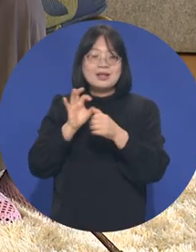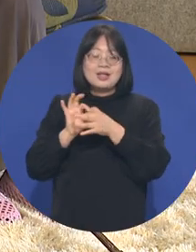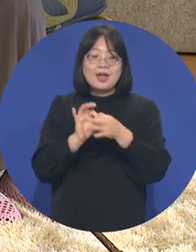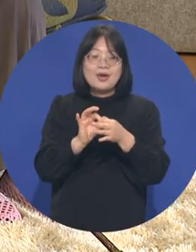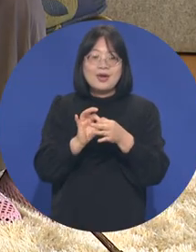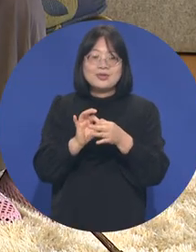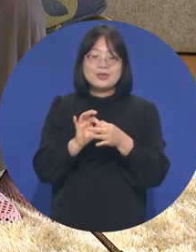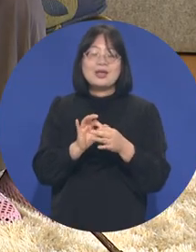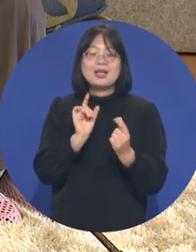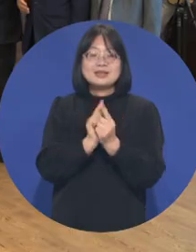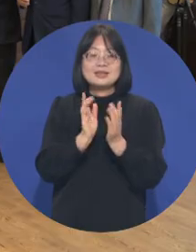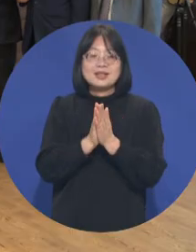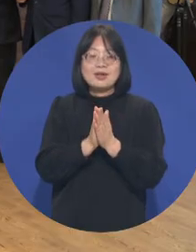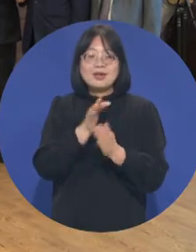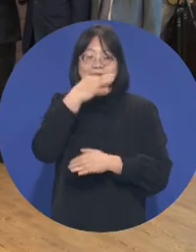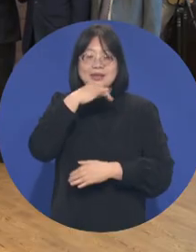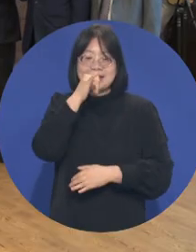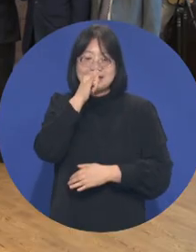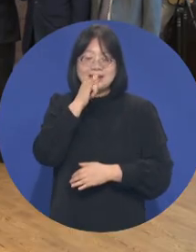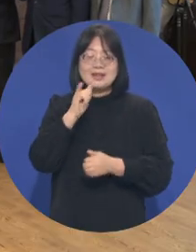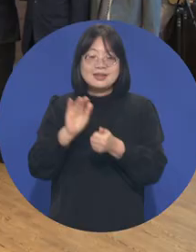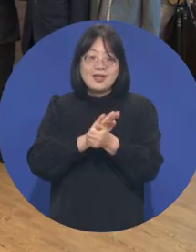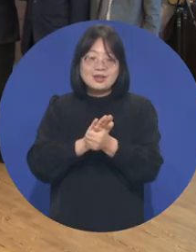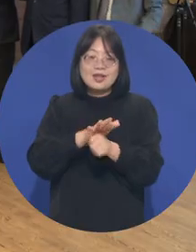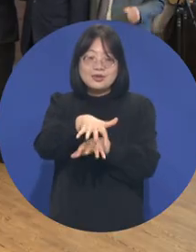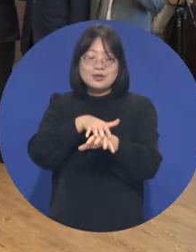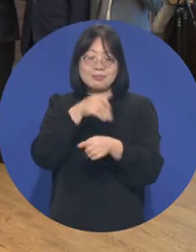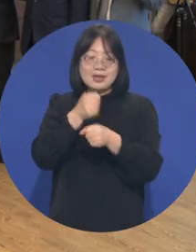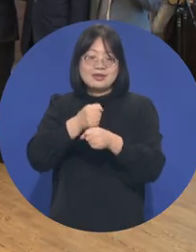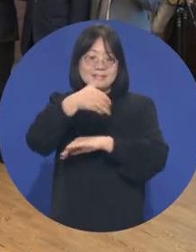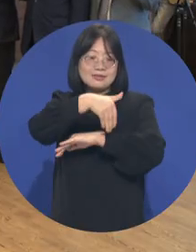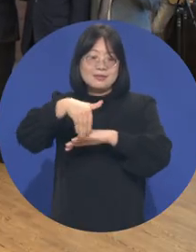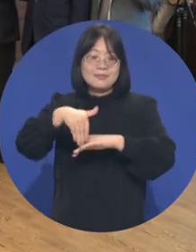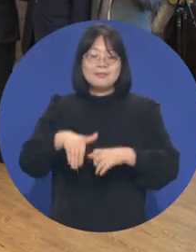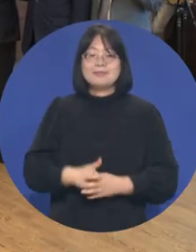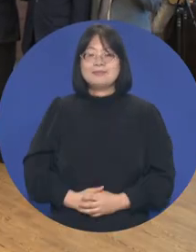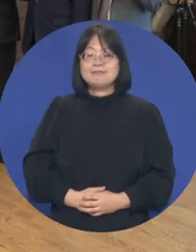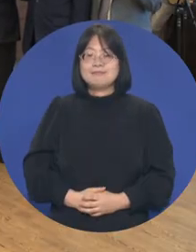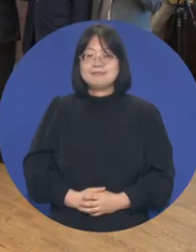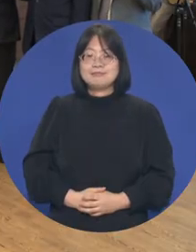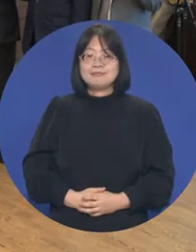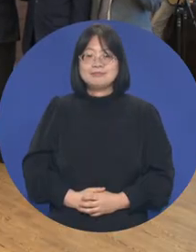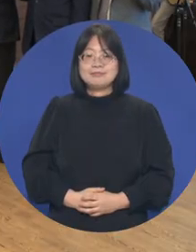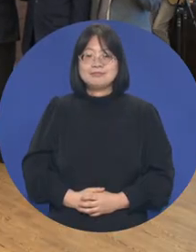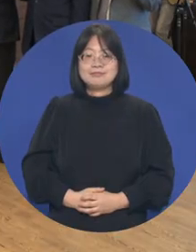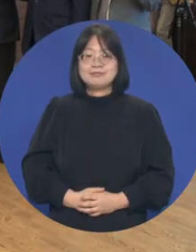와닿는 돌봄 체계를 확대 구축한다는 방침입니다. GTV 뉴스 이슬비입니다.